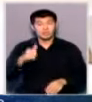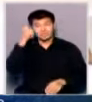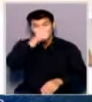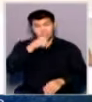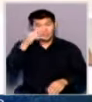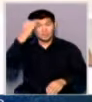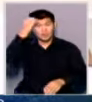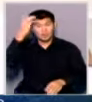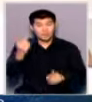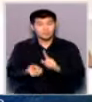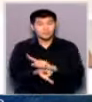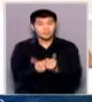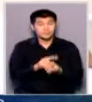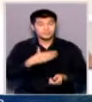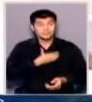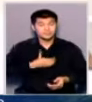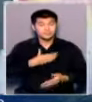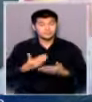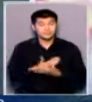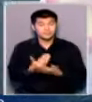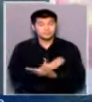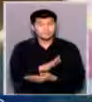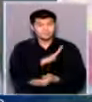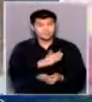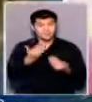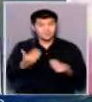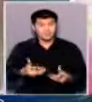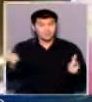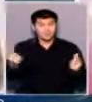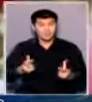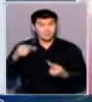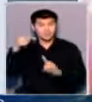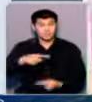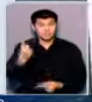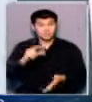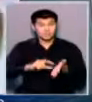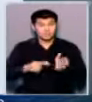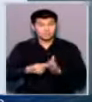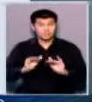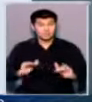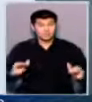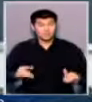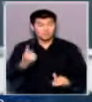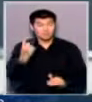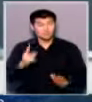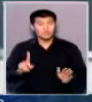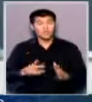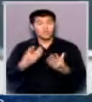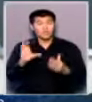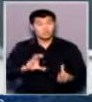жылдың білім саласындағы елеулі жаңалығы болғаны рас. Шектеу шараларына сай бірінші сынып оқушылары ғана бірінші 42